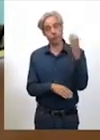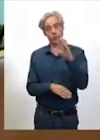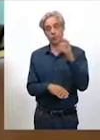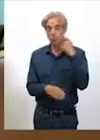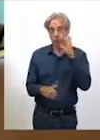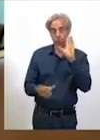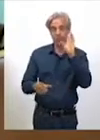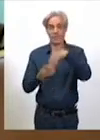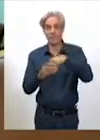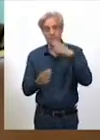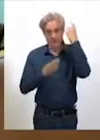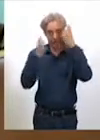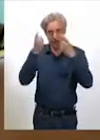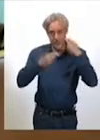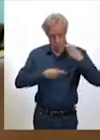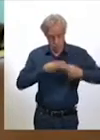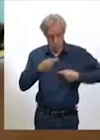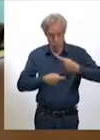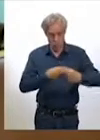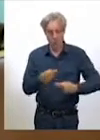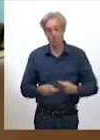participer à des réflexions plus